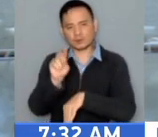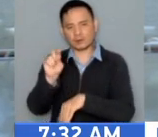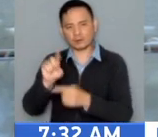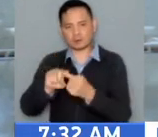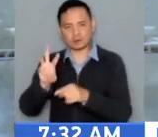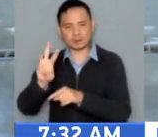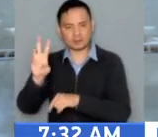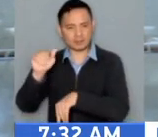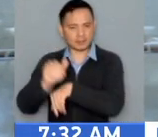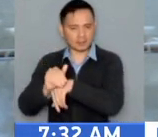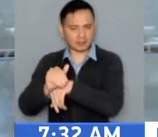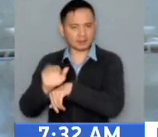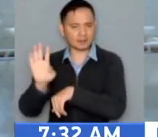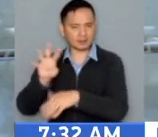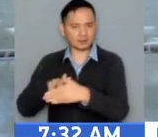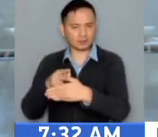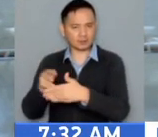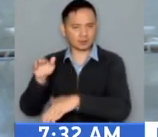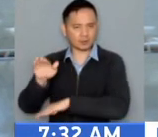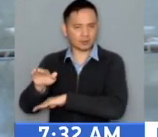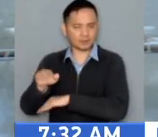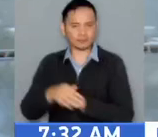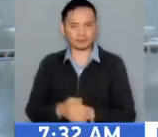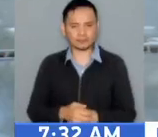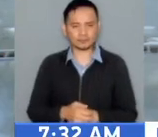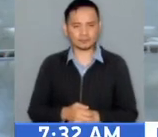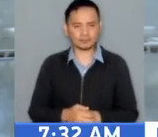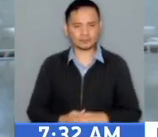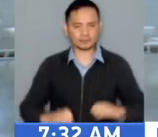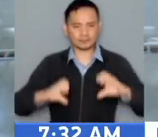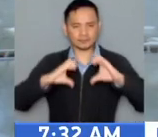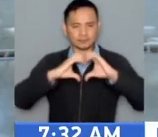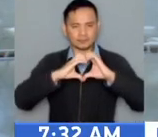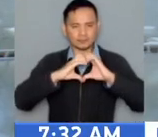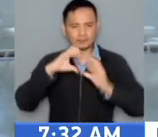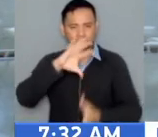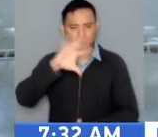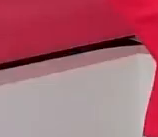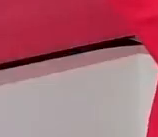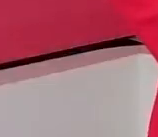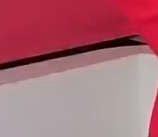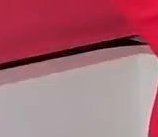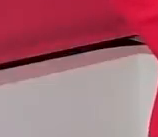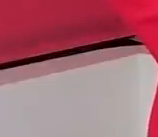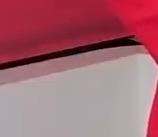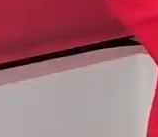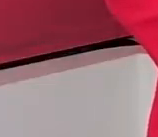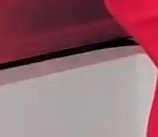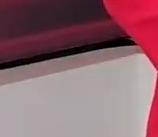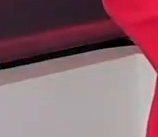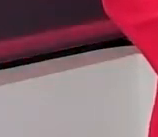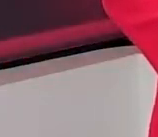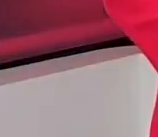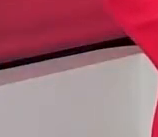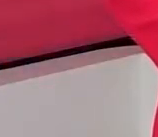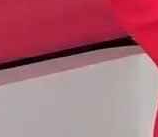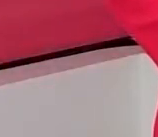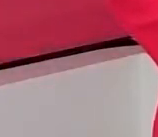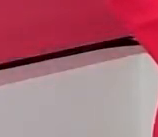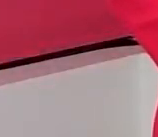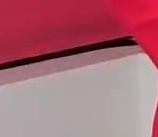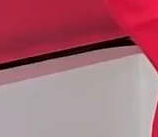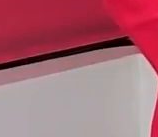balita mula rito sa Quezon City. Ako po si James Agustin para sa GMA Integrated News. Mauna ka sa mga balita, bisitahin